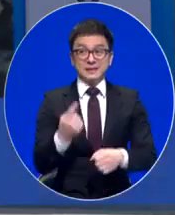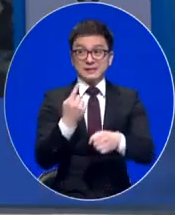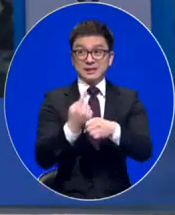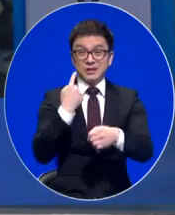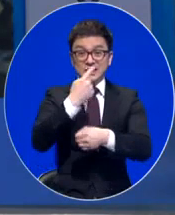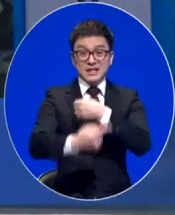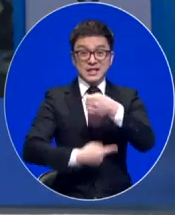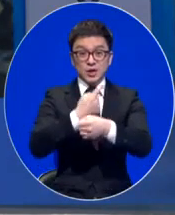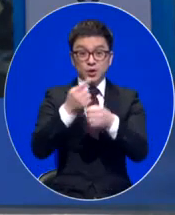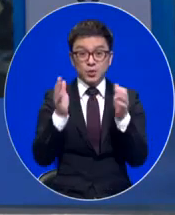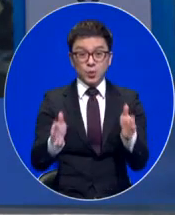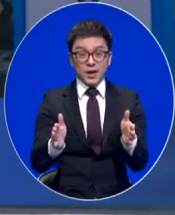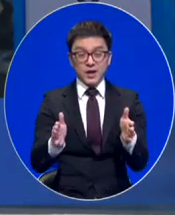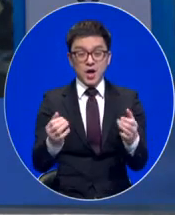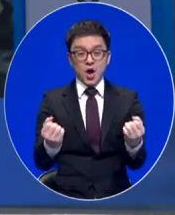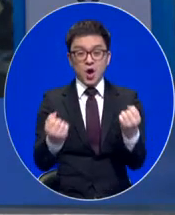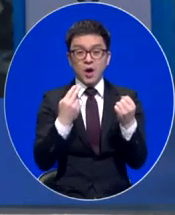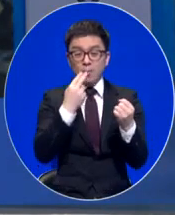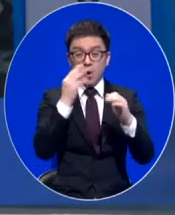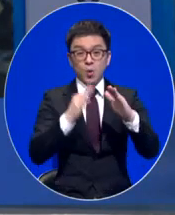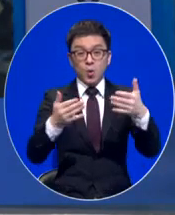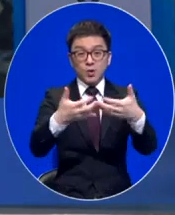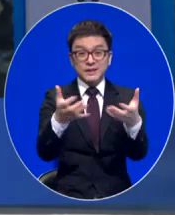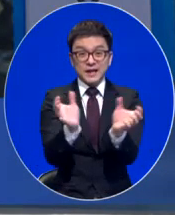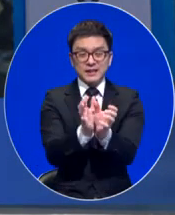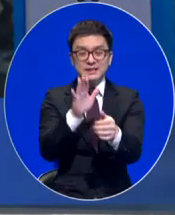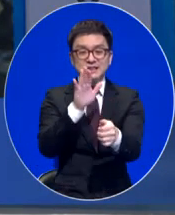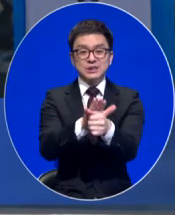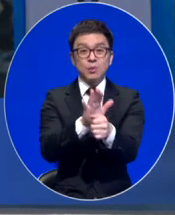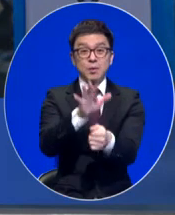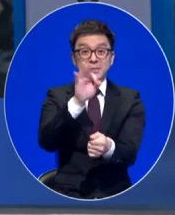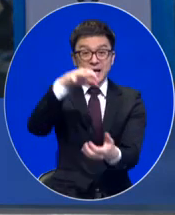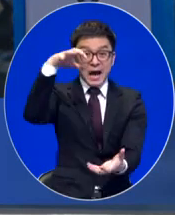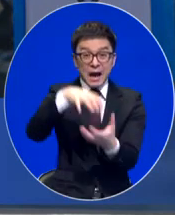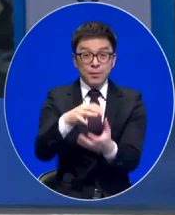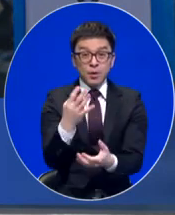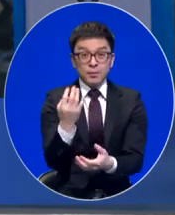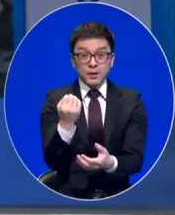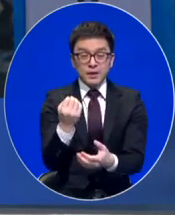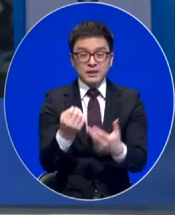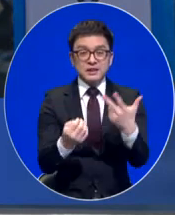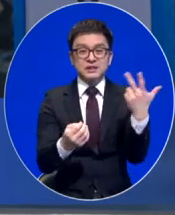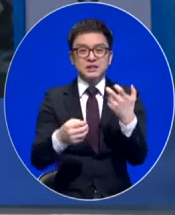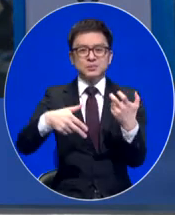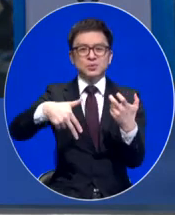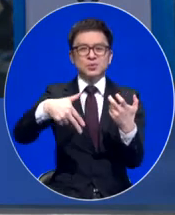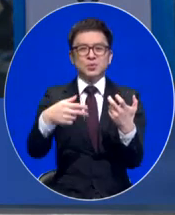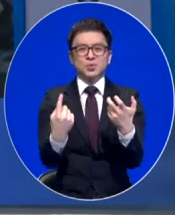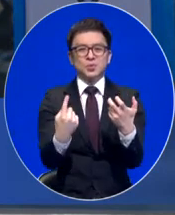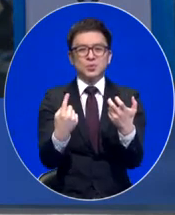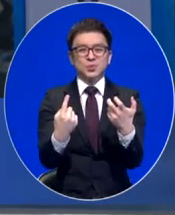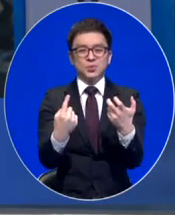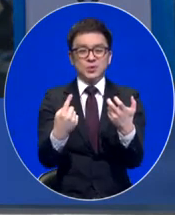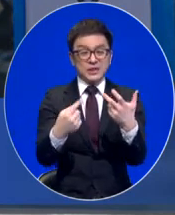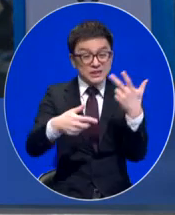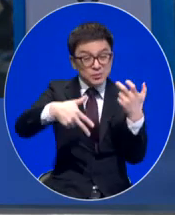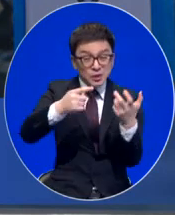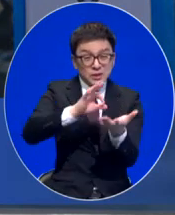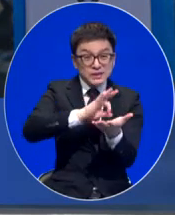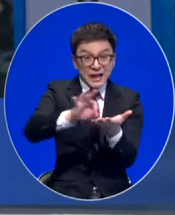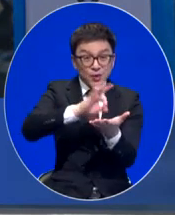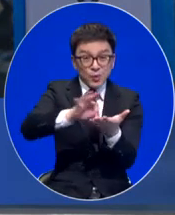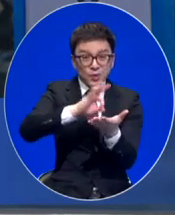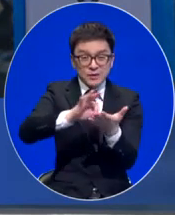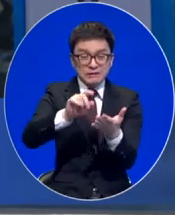지난해 건강보험 진료비가 70 주 원에 육박한 것으로 나타났습니다 이 가운데 70대 이상이 전체